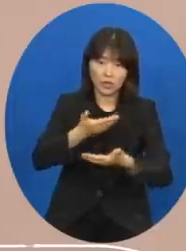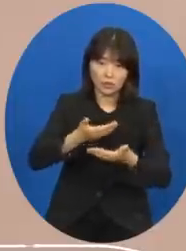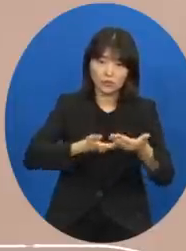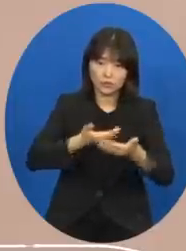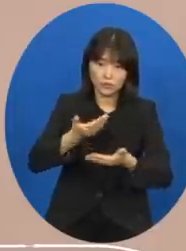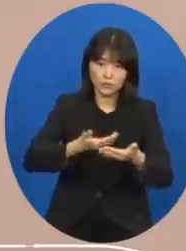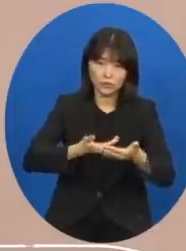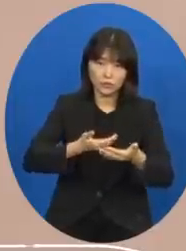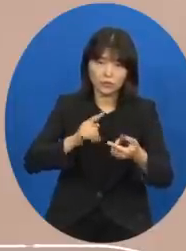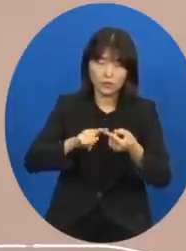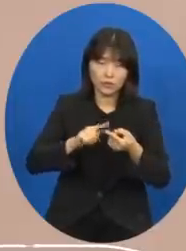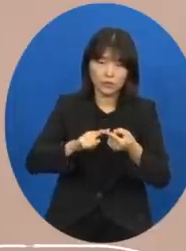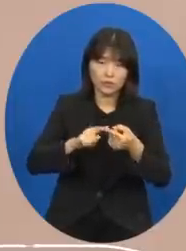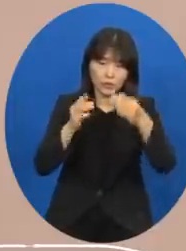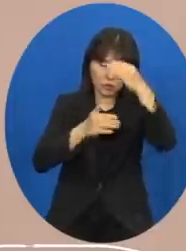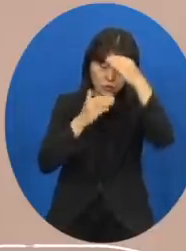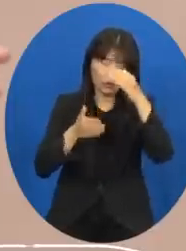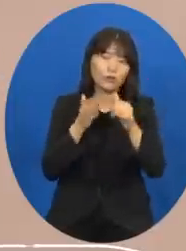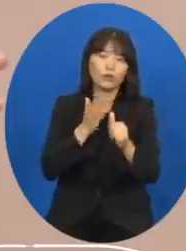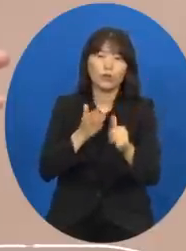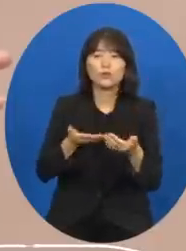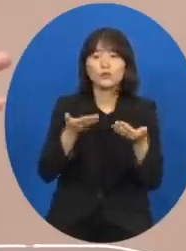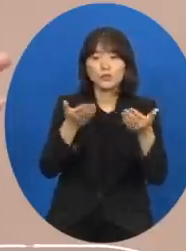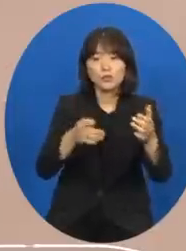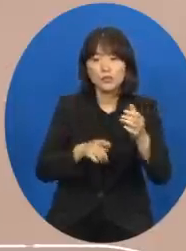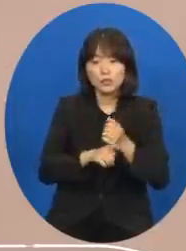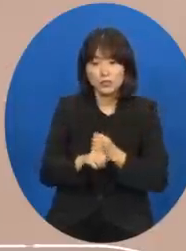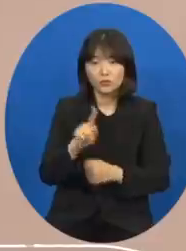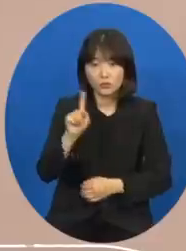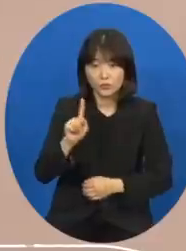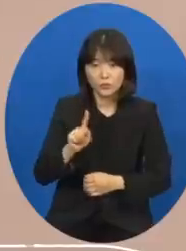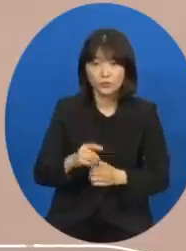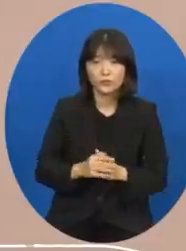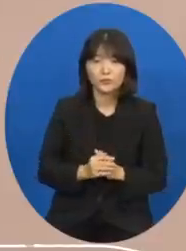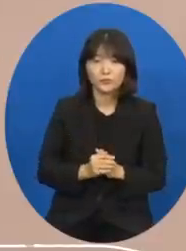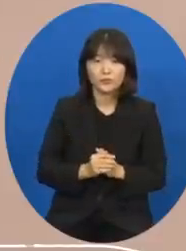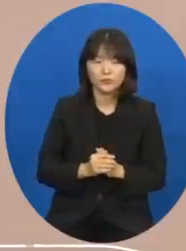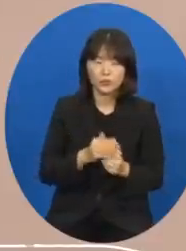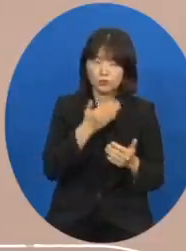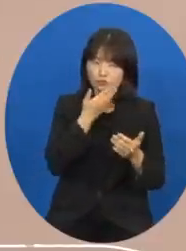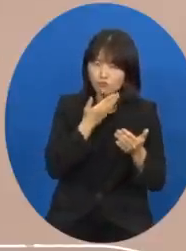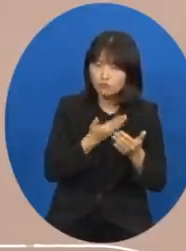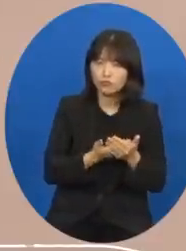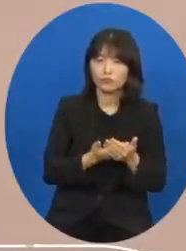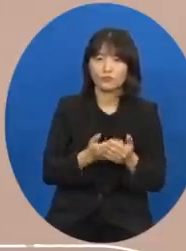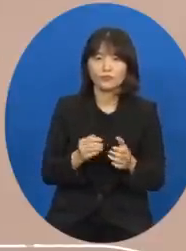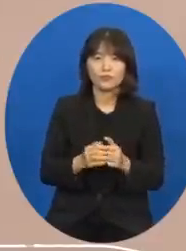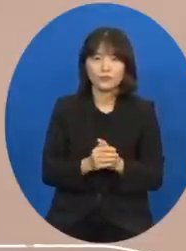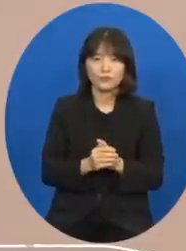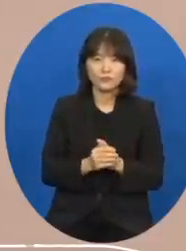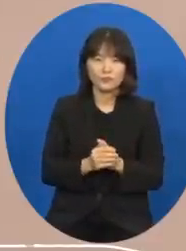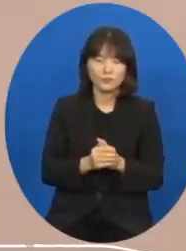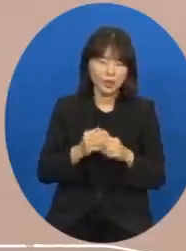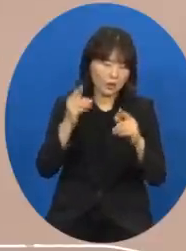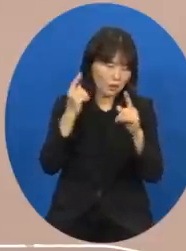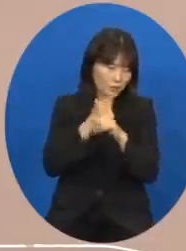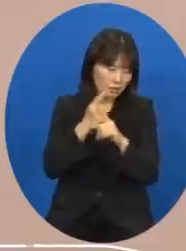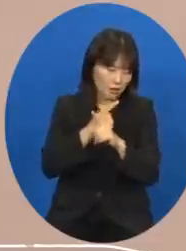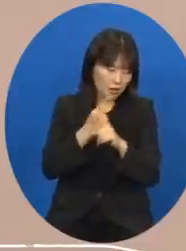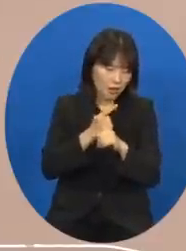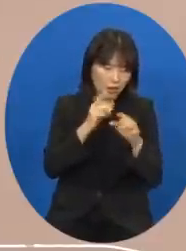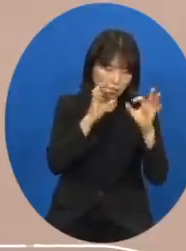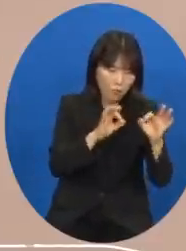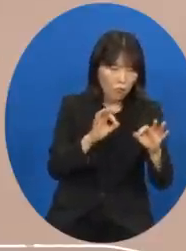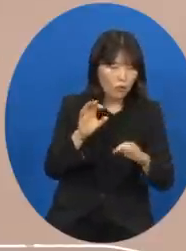교우들에게 그렇게 권해드리는 이유가 뭐죠? 중요한 것이 날마다 보고 듣는